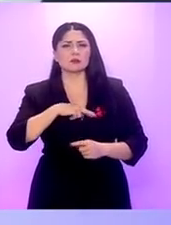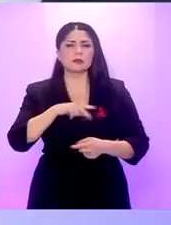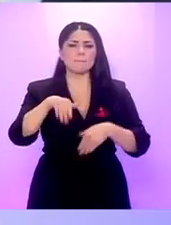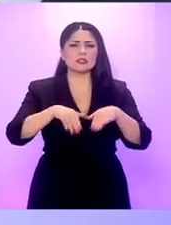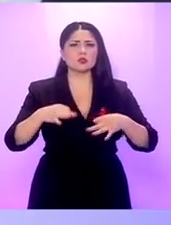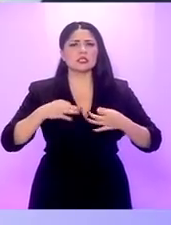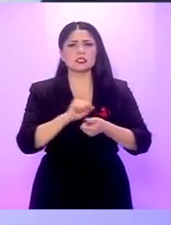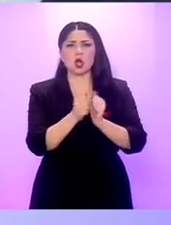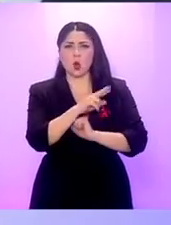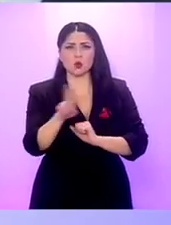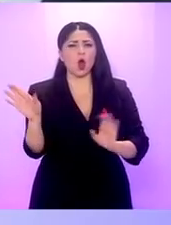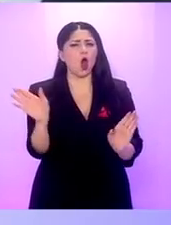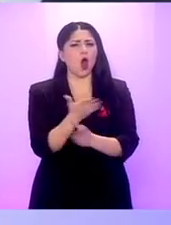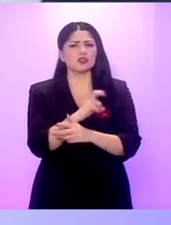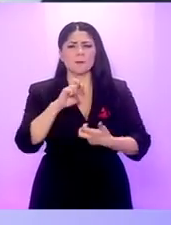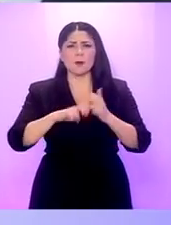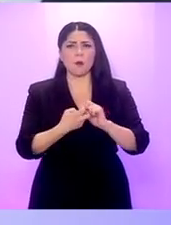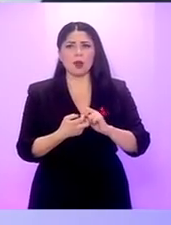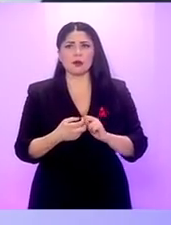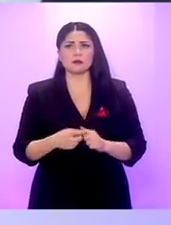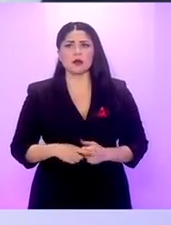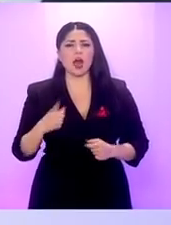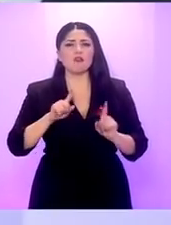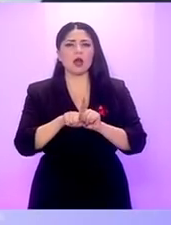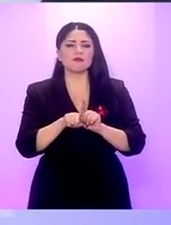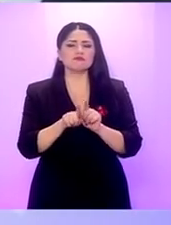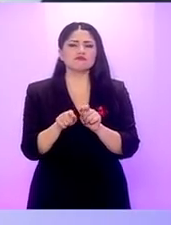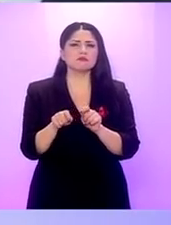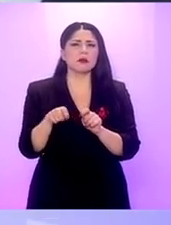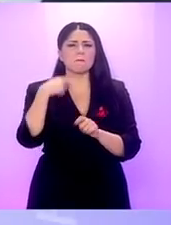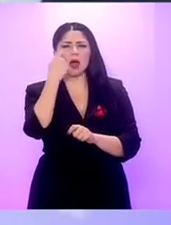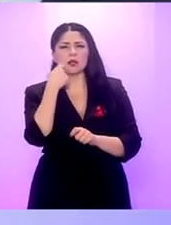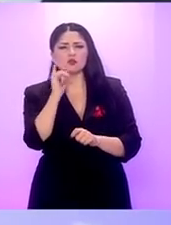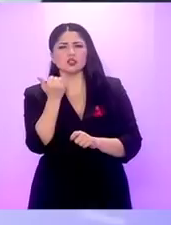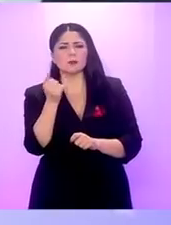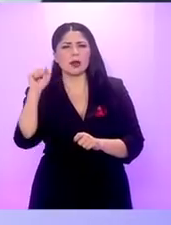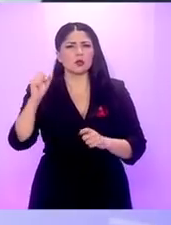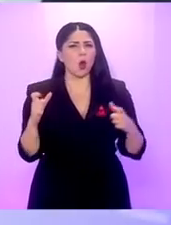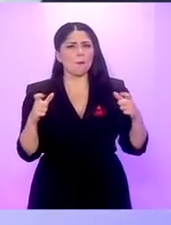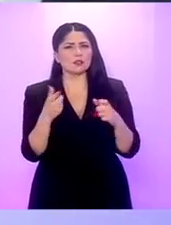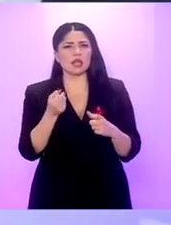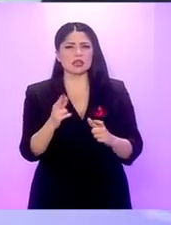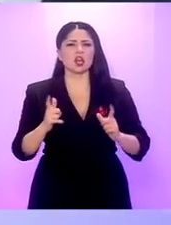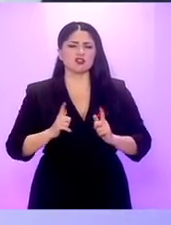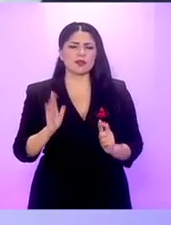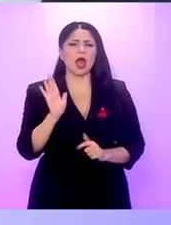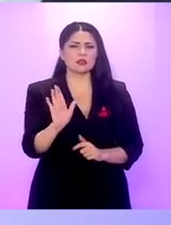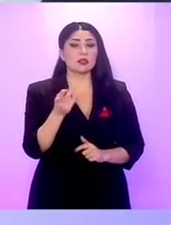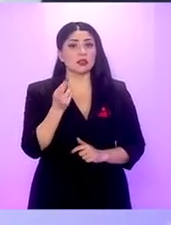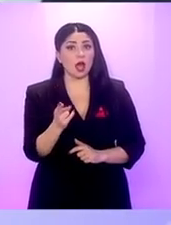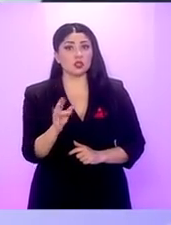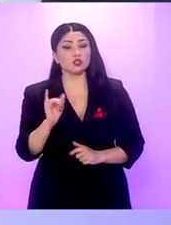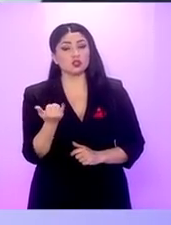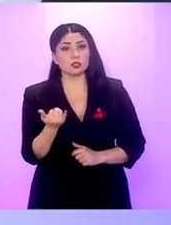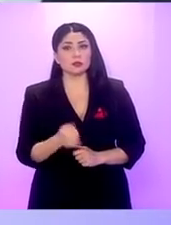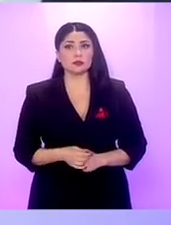responsabilitatea Ministerului Sănătății, orice astfel de problemă a fost manipulată și de opoziție, dar se aștepta la acest lucru,